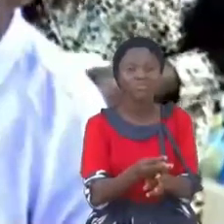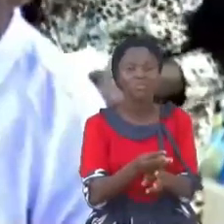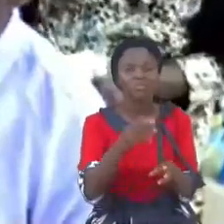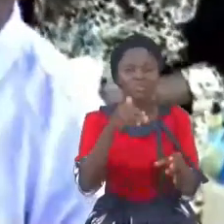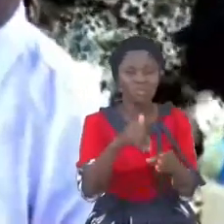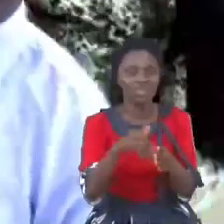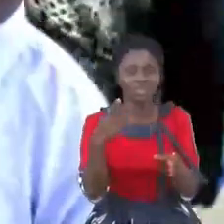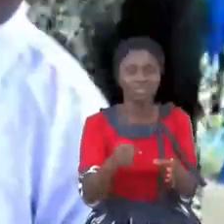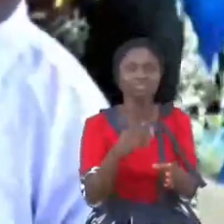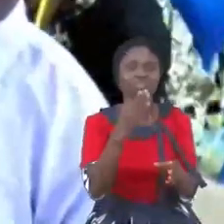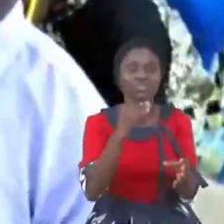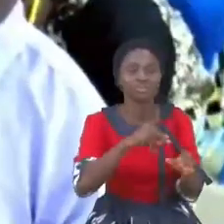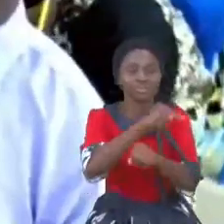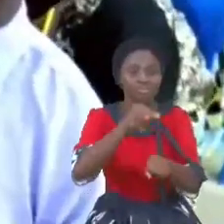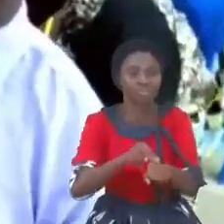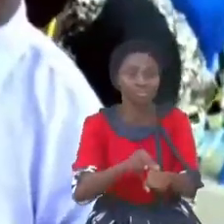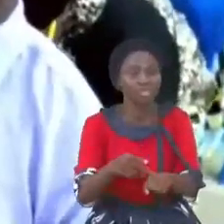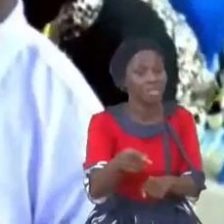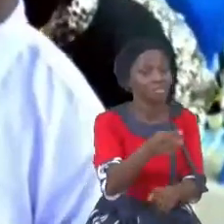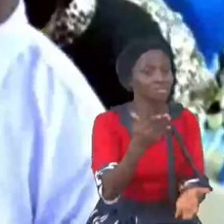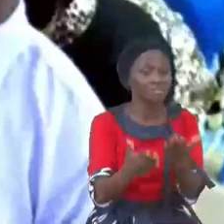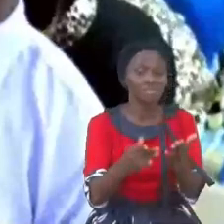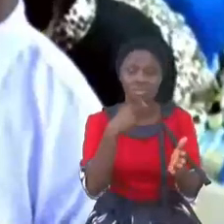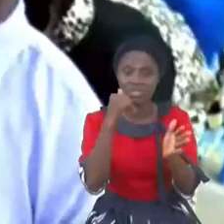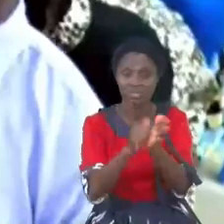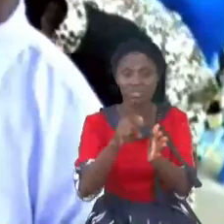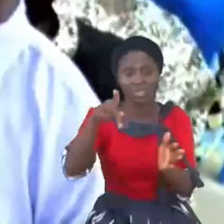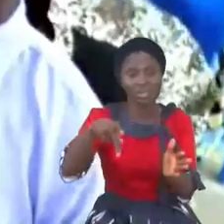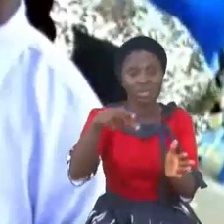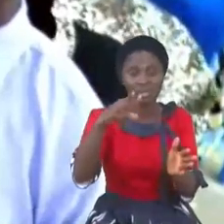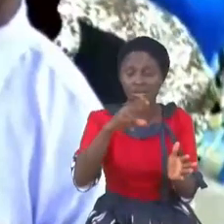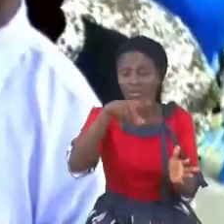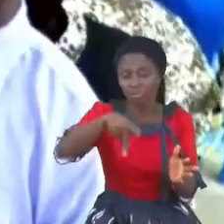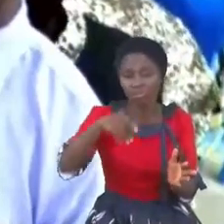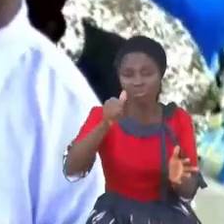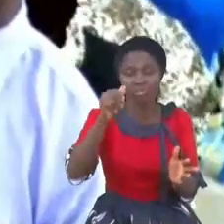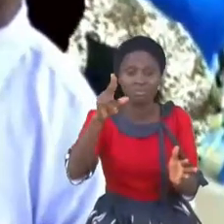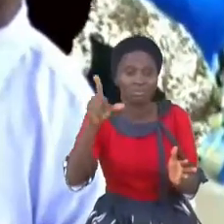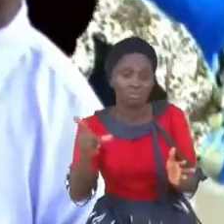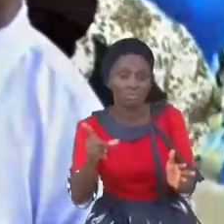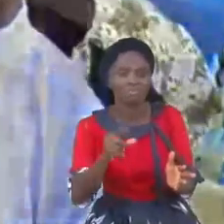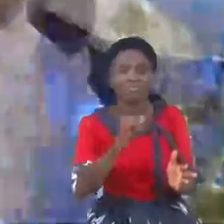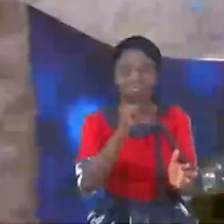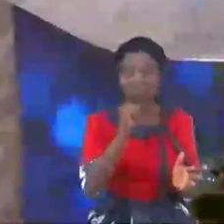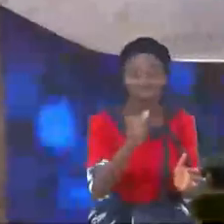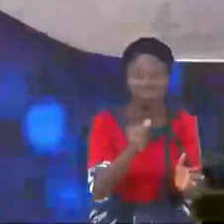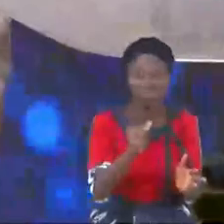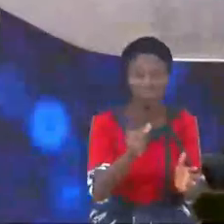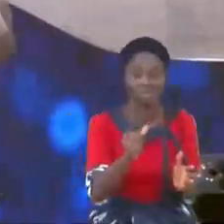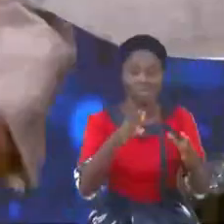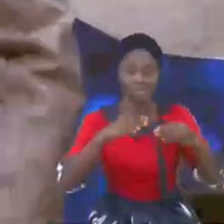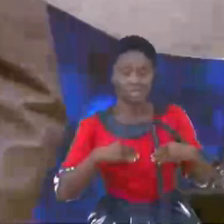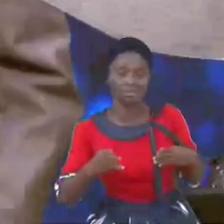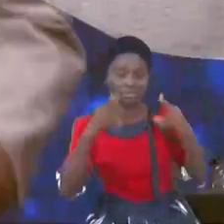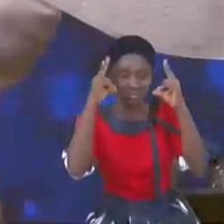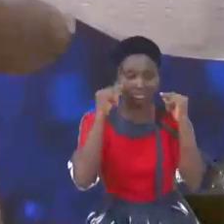nation juive. On peut dire que l'apôtre Paul, qu'est-ce qu'il fait? Il a abandonné Moïse, la circoncision, il a abandonné tous ses